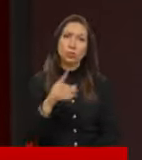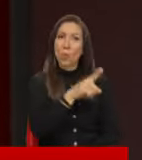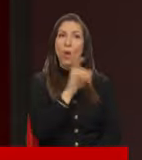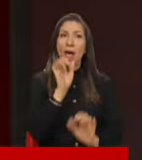dolayı